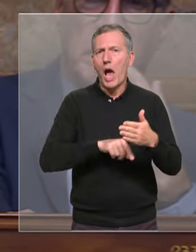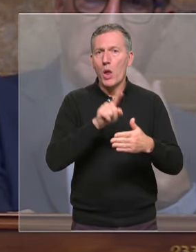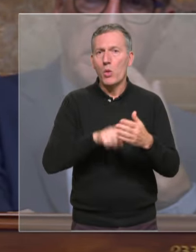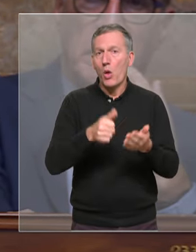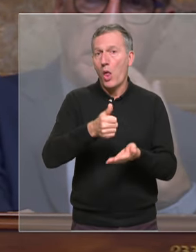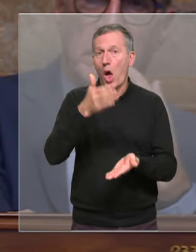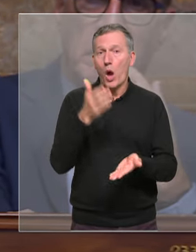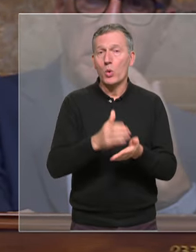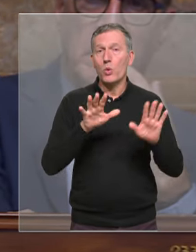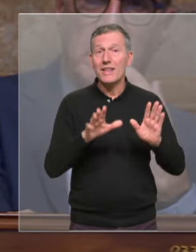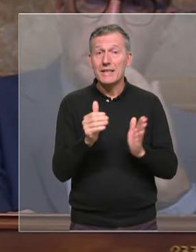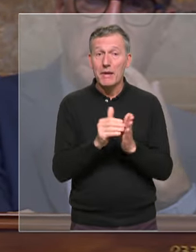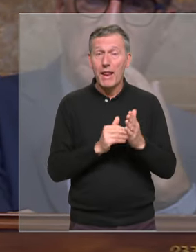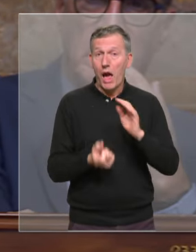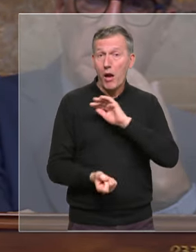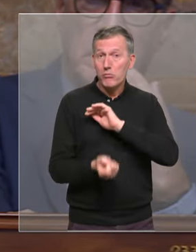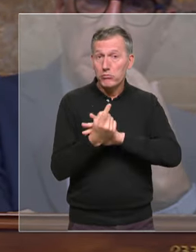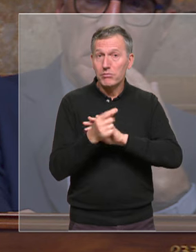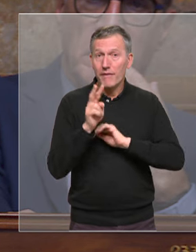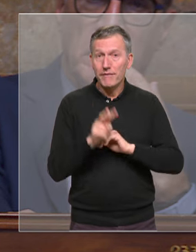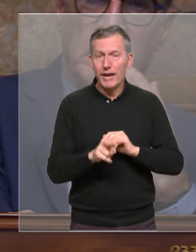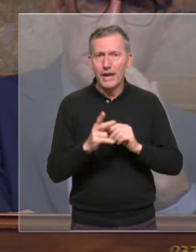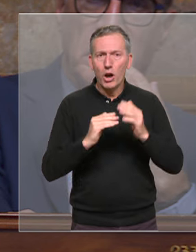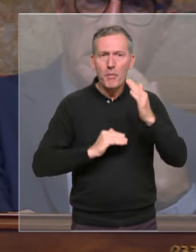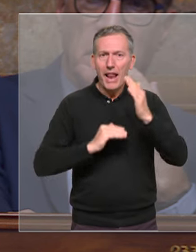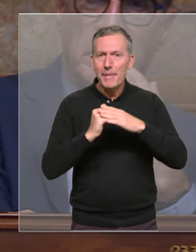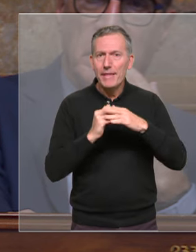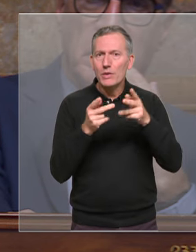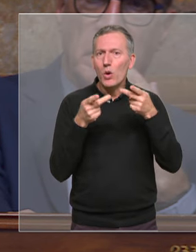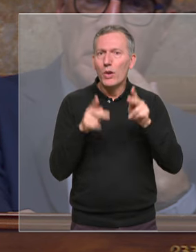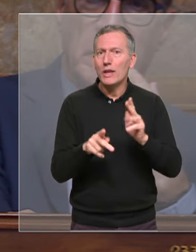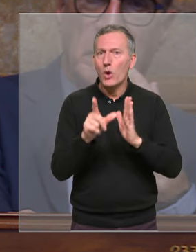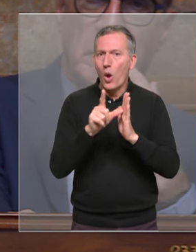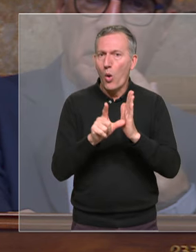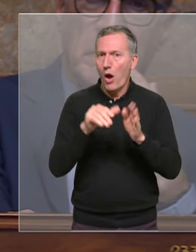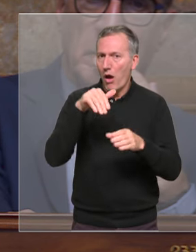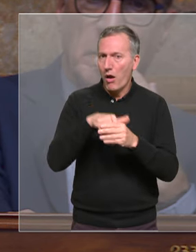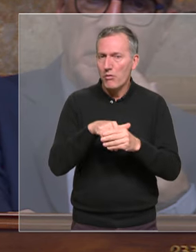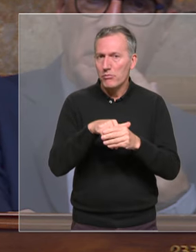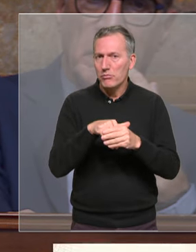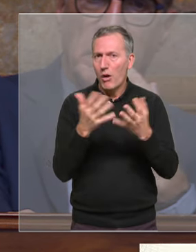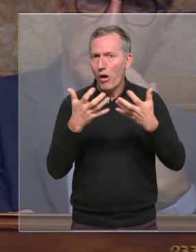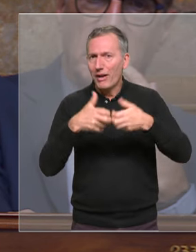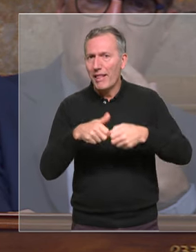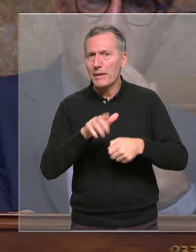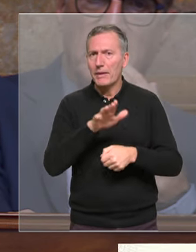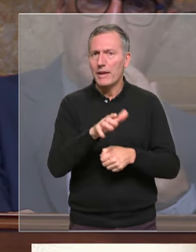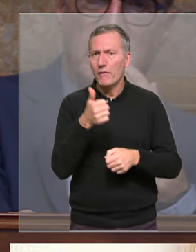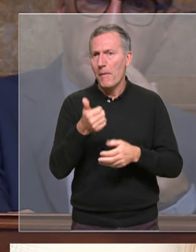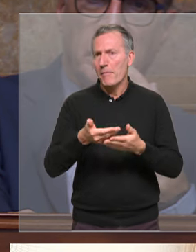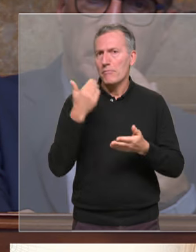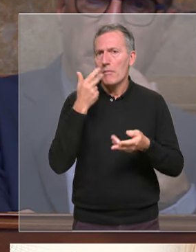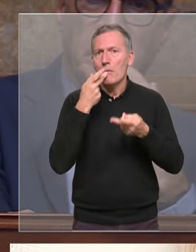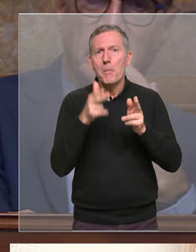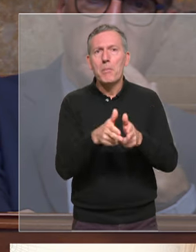de plume, 10 milliards, c'est inédit, à la limite de ce qui est autorisé par la loi organique. Il y a quelques jours, vous déclariez sur un